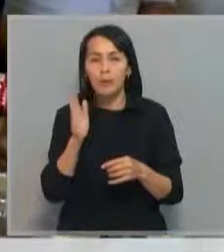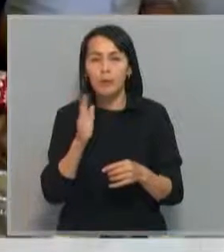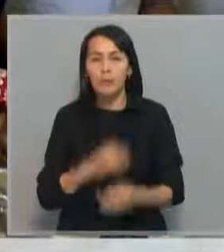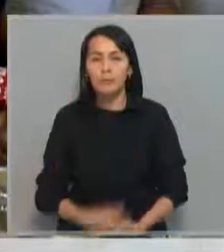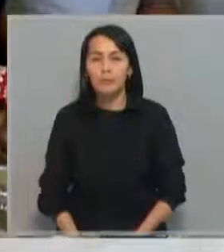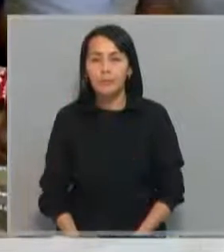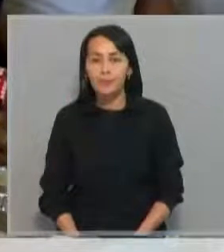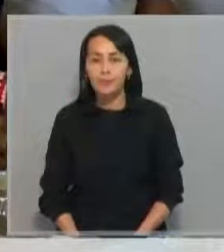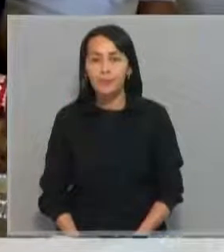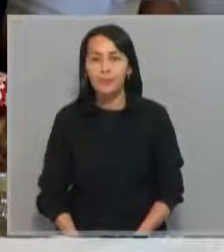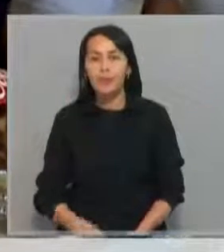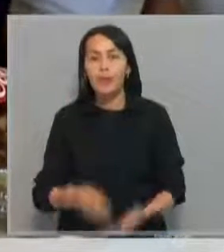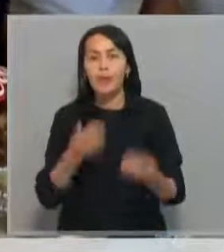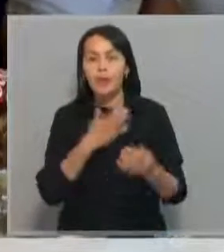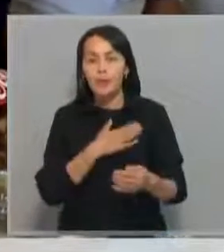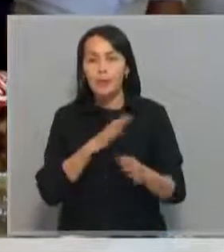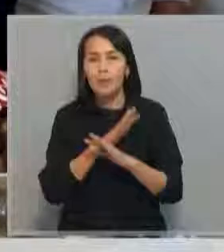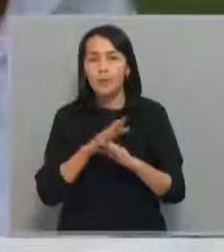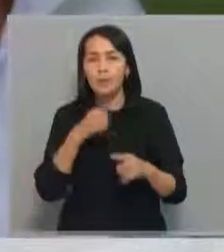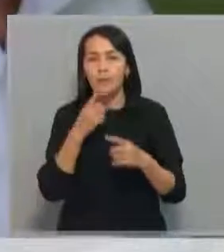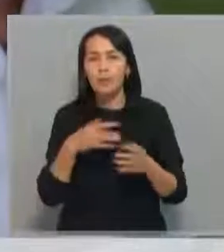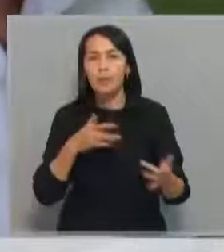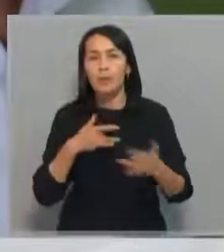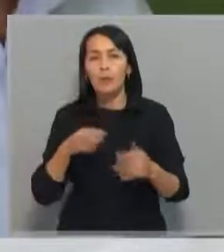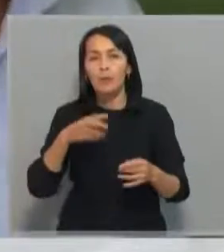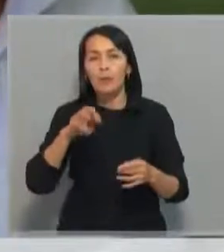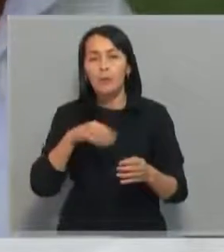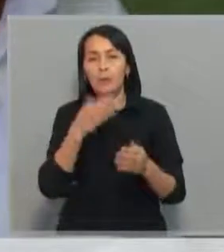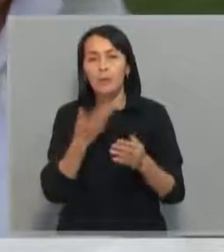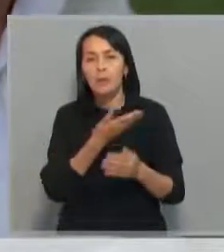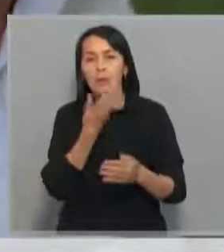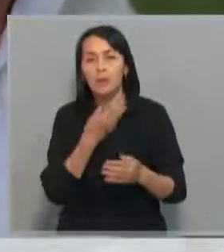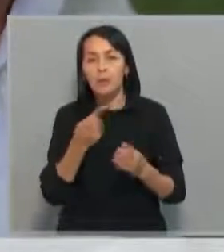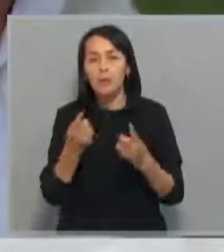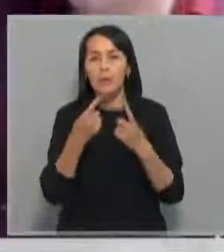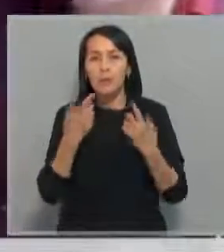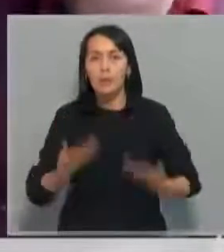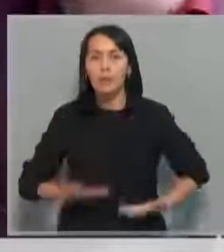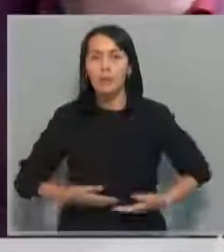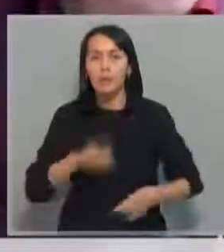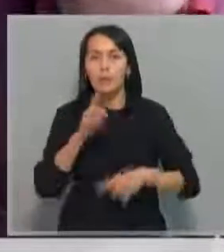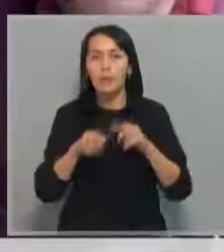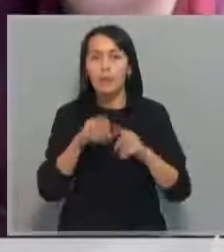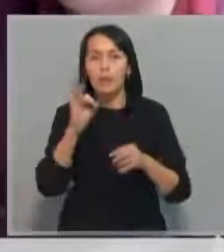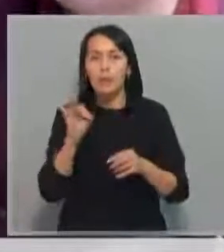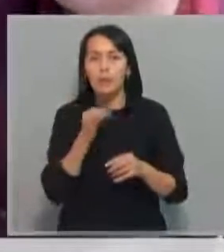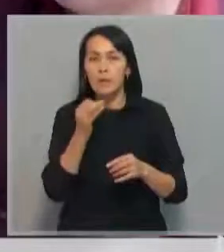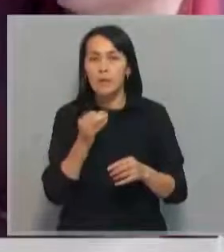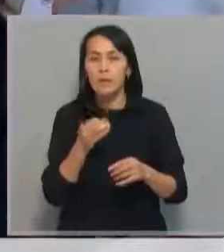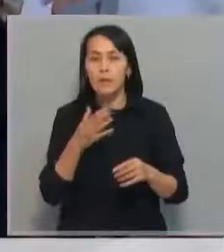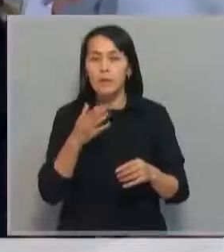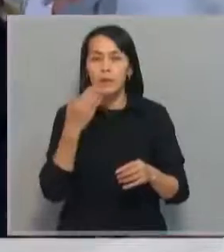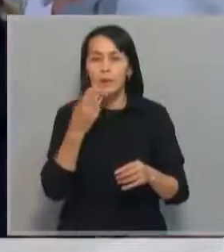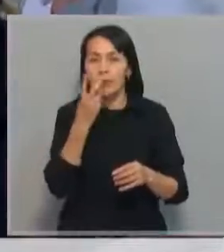отырмыз. Тағзым жасамай кетпеңдер деп ақын Мұқағали Мақатаев жырлағандай, қасиетті туған жердің, туған өлкенің тарихына атүсті қарауға